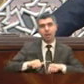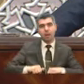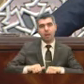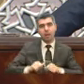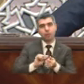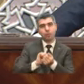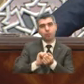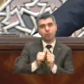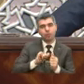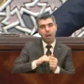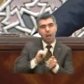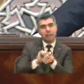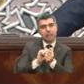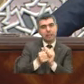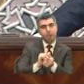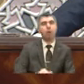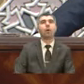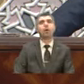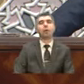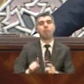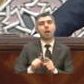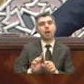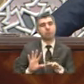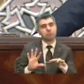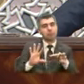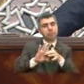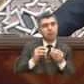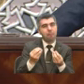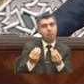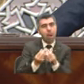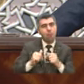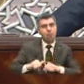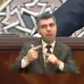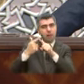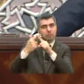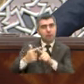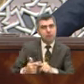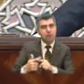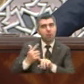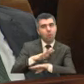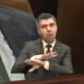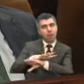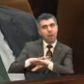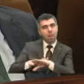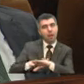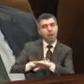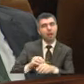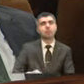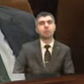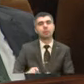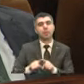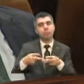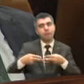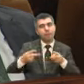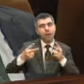والرياضة بشراكة مع المجالس الإقليمية ووزارة الاقتصاد والمالية وصندوق تجهيز الجماعي أطلقت